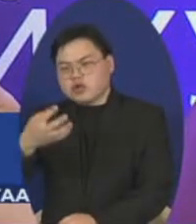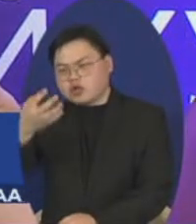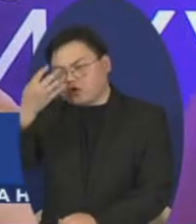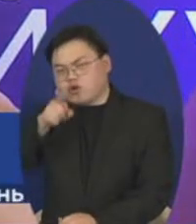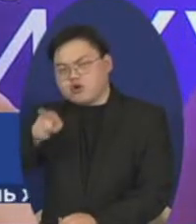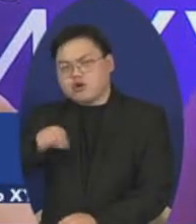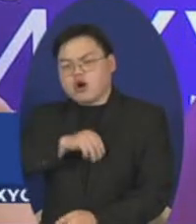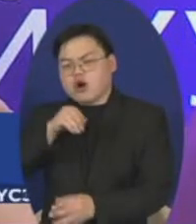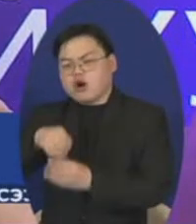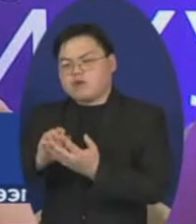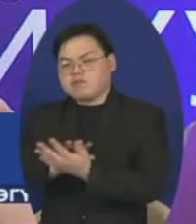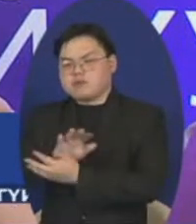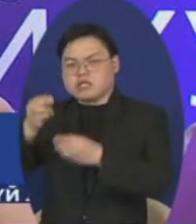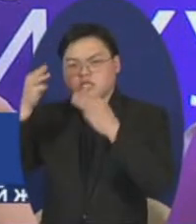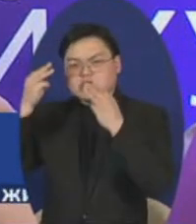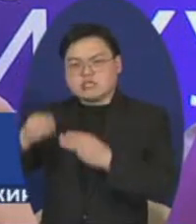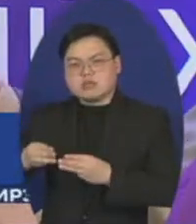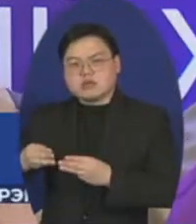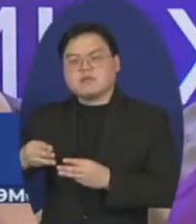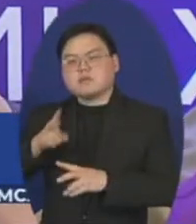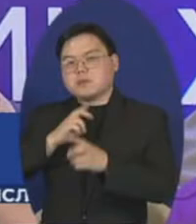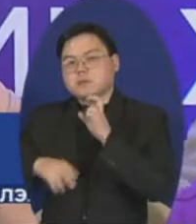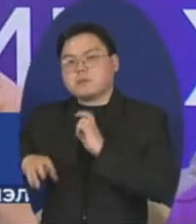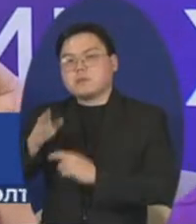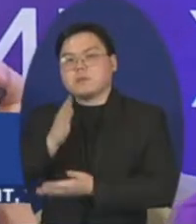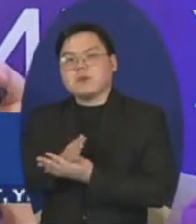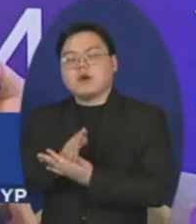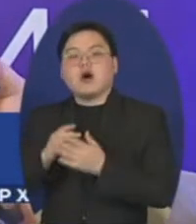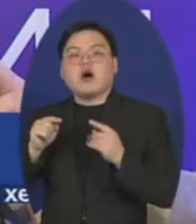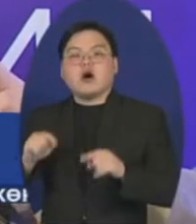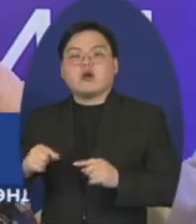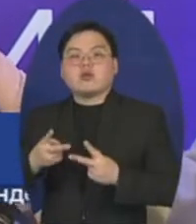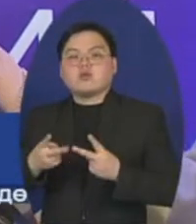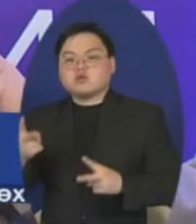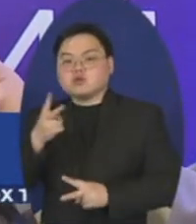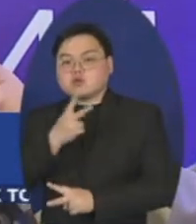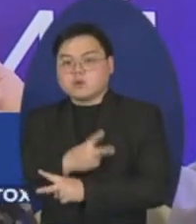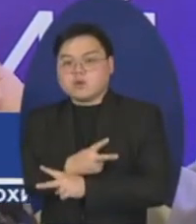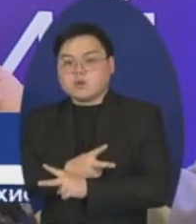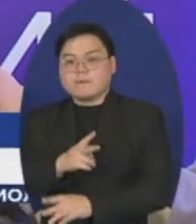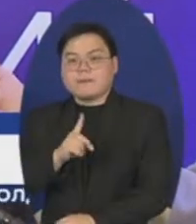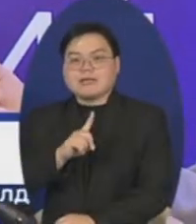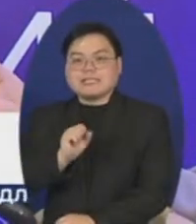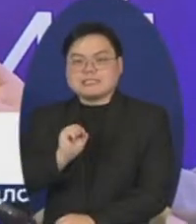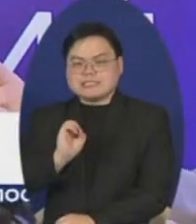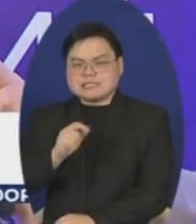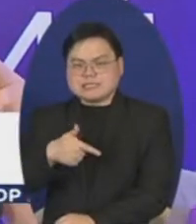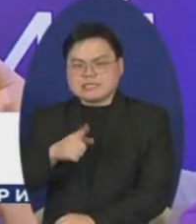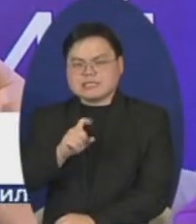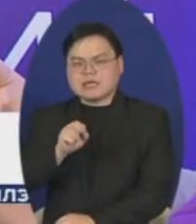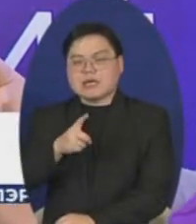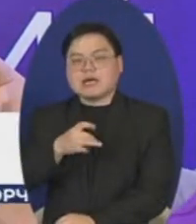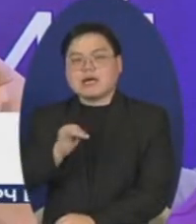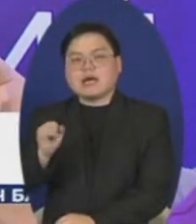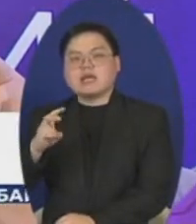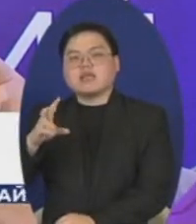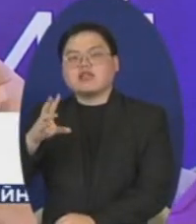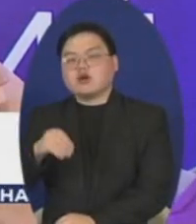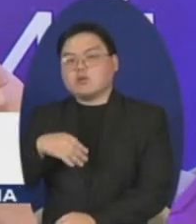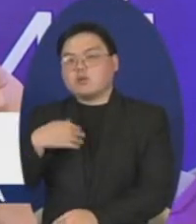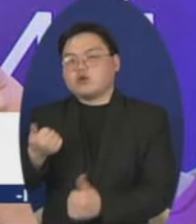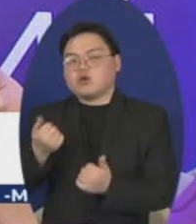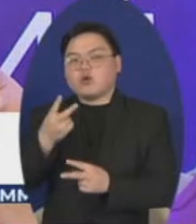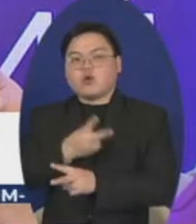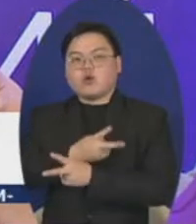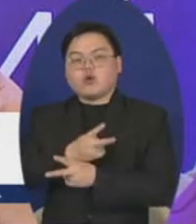шийдэх ийм одоо асуудлууд их ч гэсэн хүндэж байгаа. Өнөөдрийн байгаа үндсэн хууль болоод засаг захиргааны нэгжийн болоод бусад хууль тогтоомжид байгаа